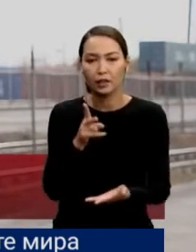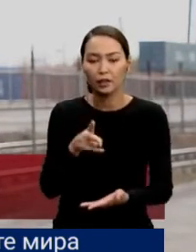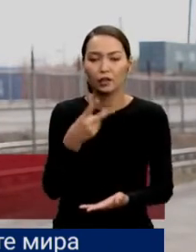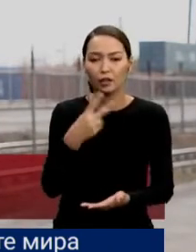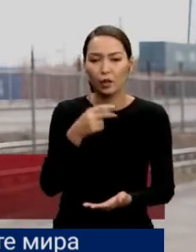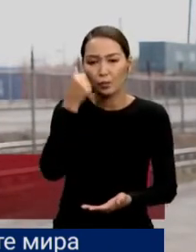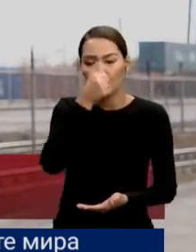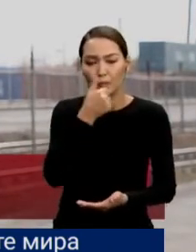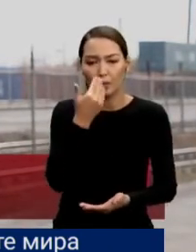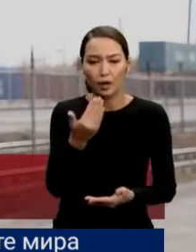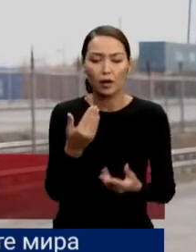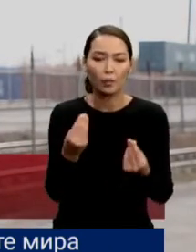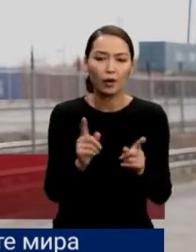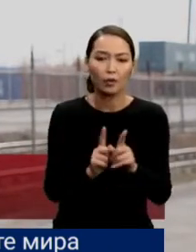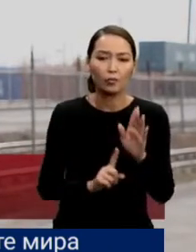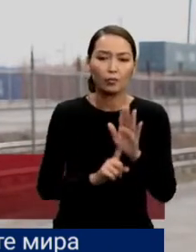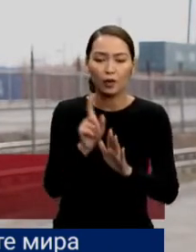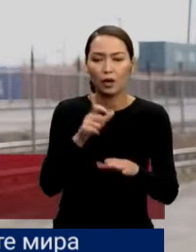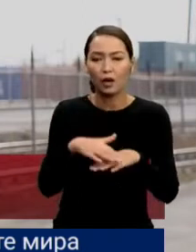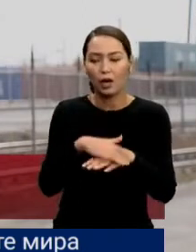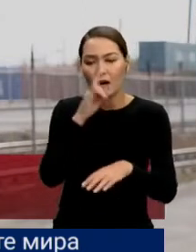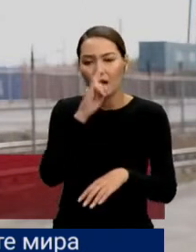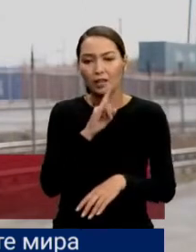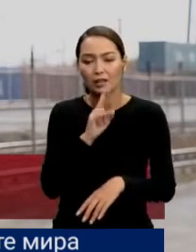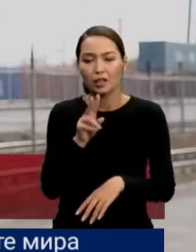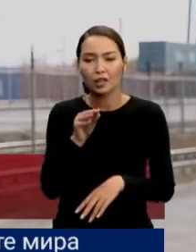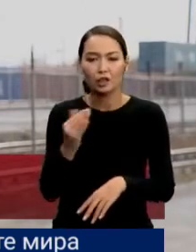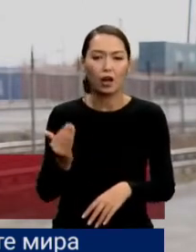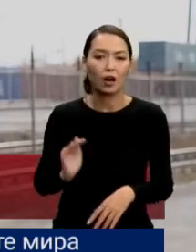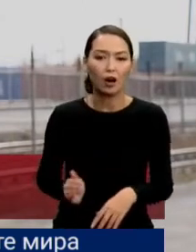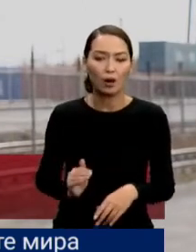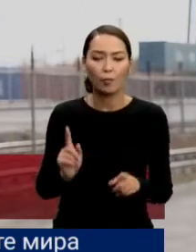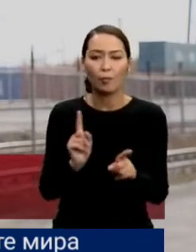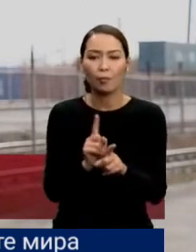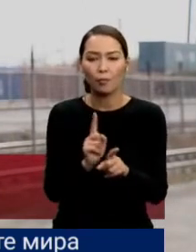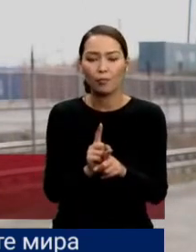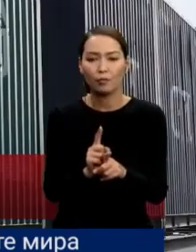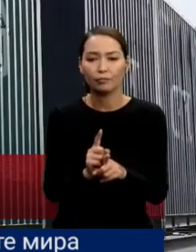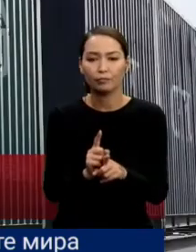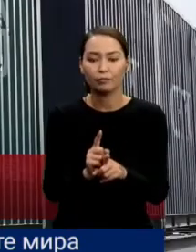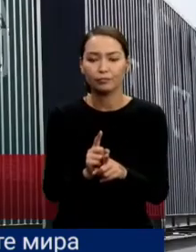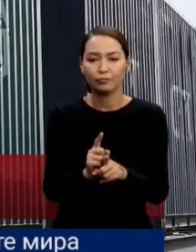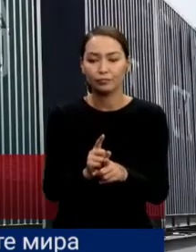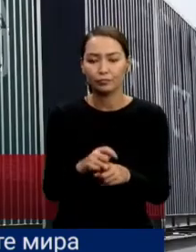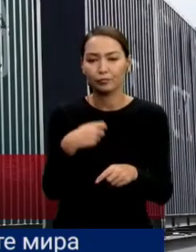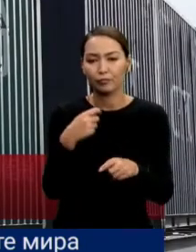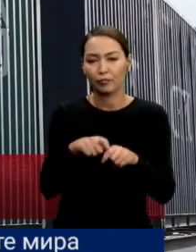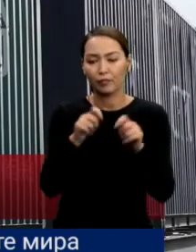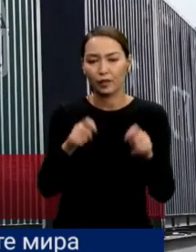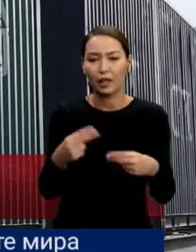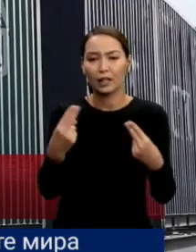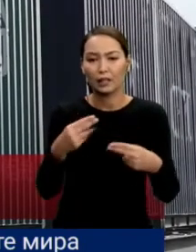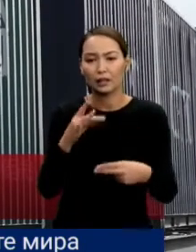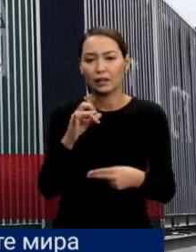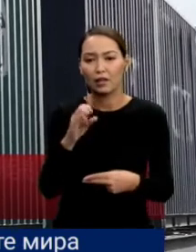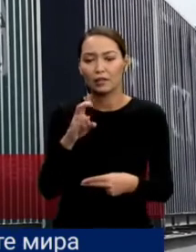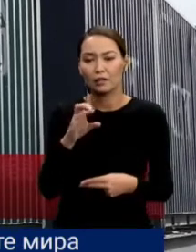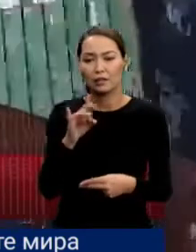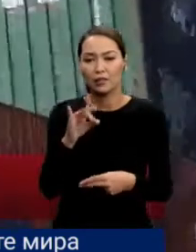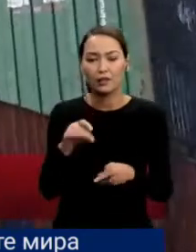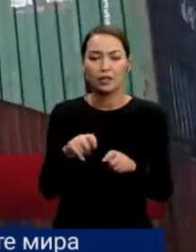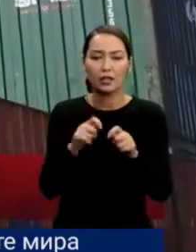2020 жылдың қарашасынан бастап толықтай Қазақстан темір жолы компаниясының еншілес мекемесі атандық. Кеден Транссервис тұтынушыларына жыл 12